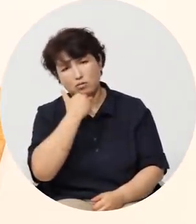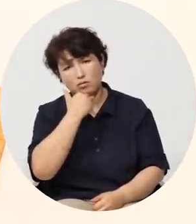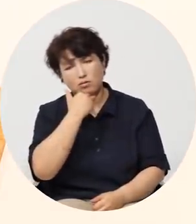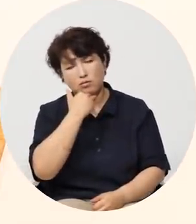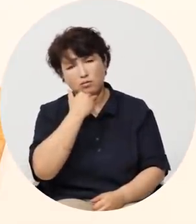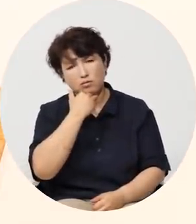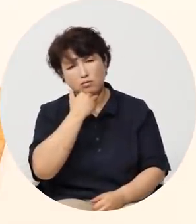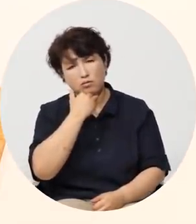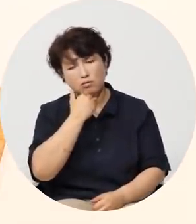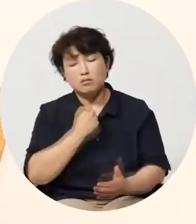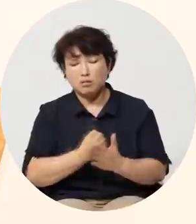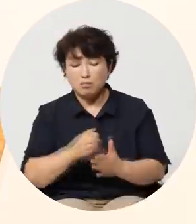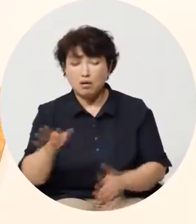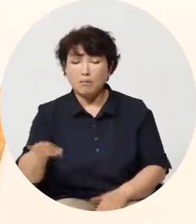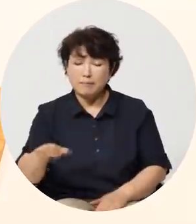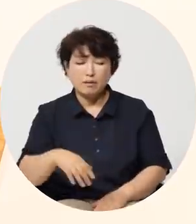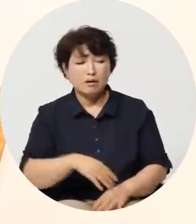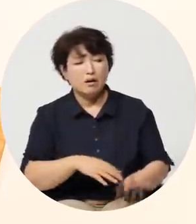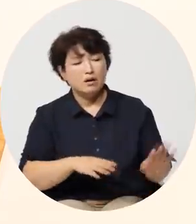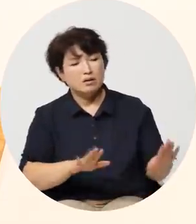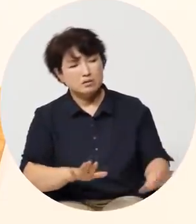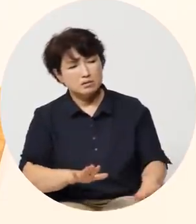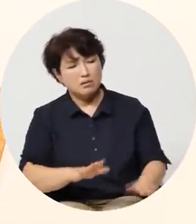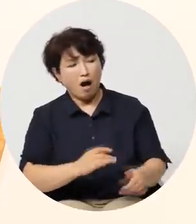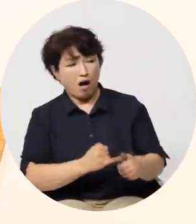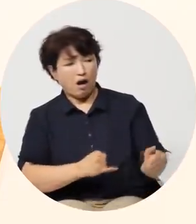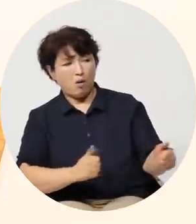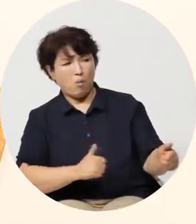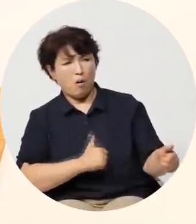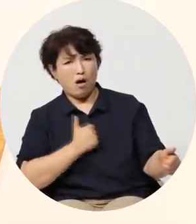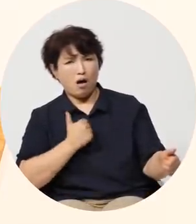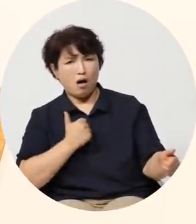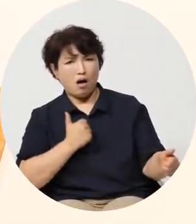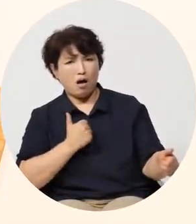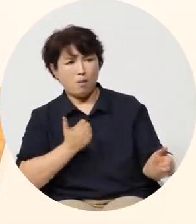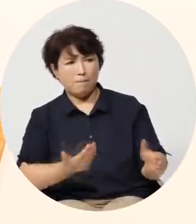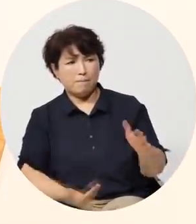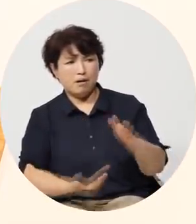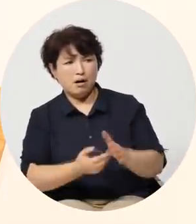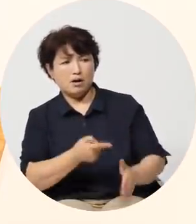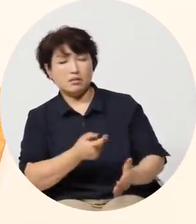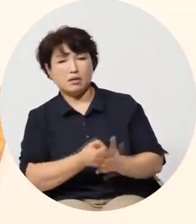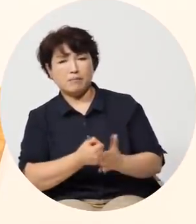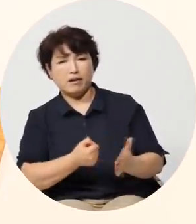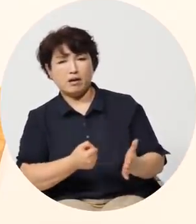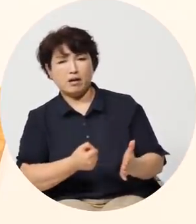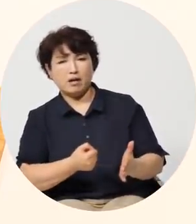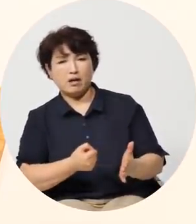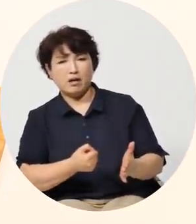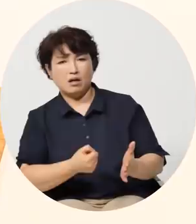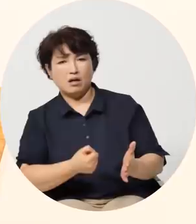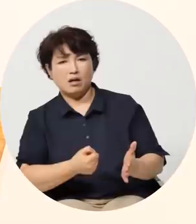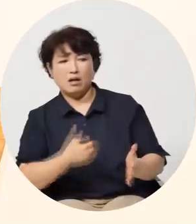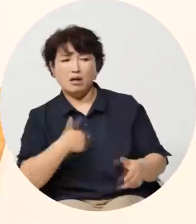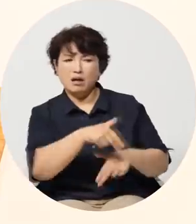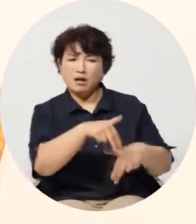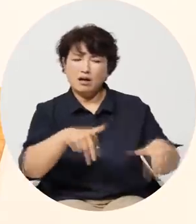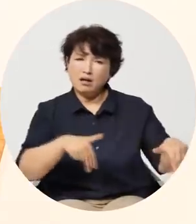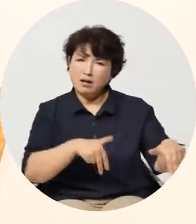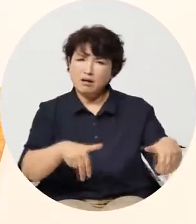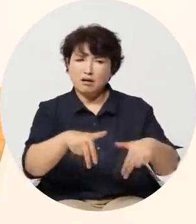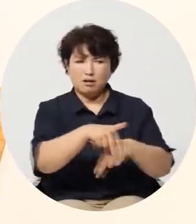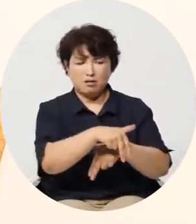그러니까 그걸 내가 남편은 지금 화가 많이 났구나 이렇게 생각하면 돼. 내가 아니잖아,